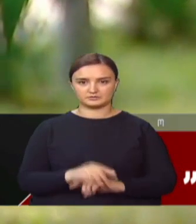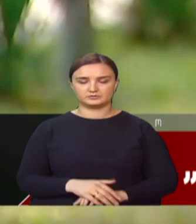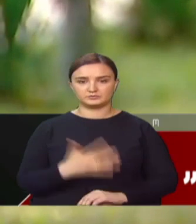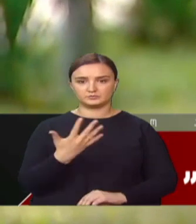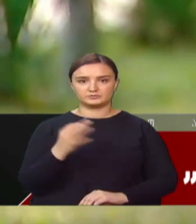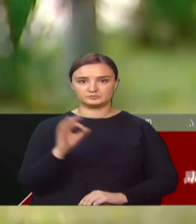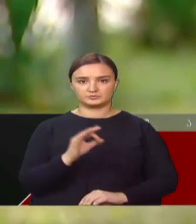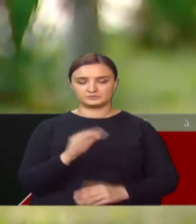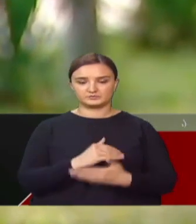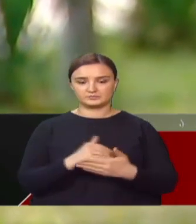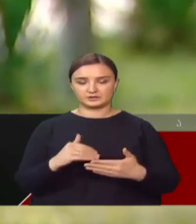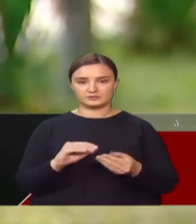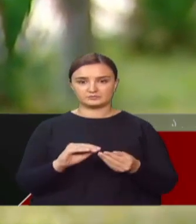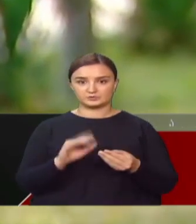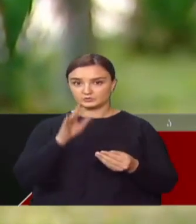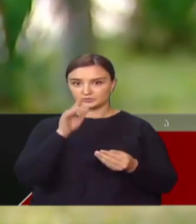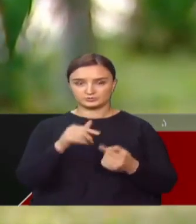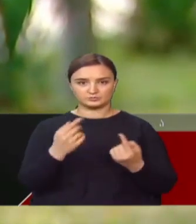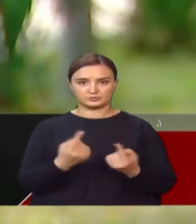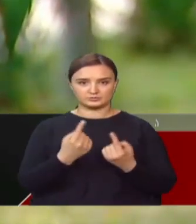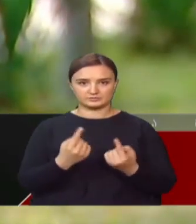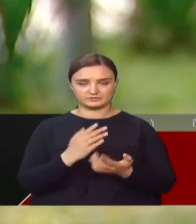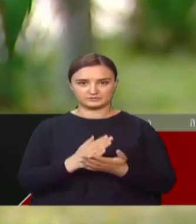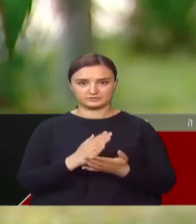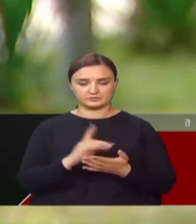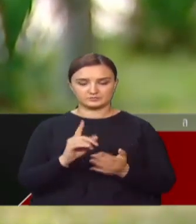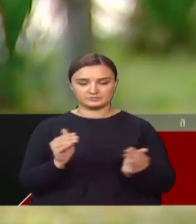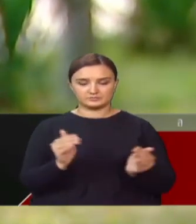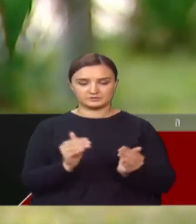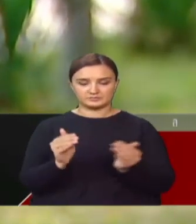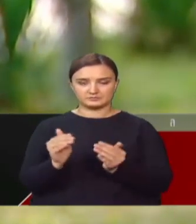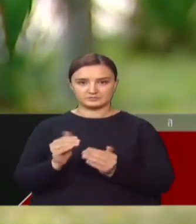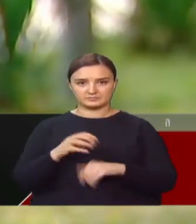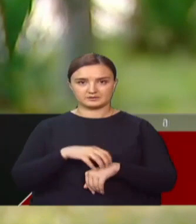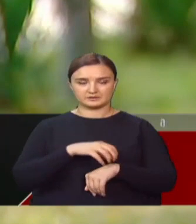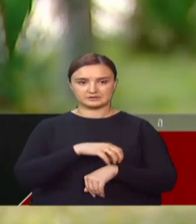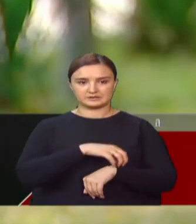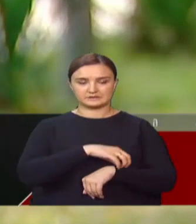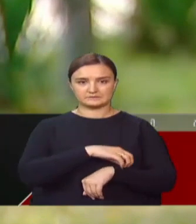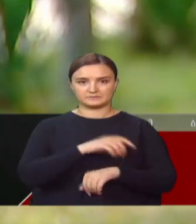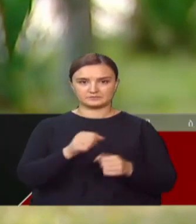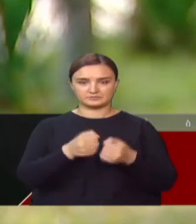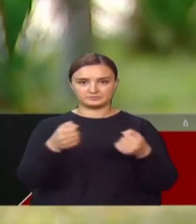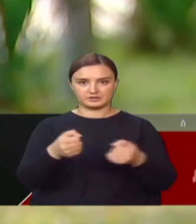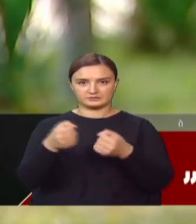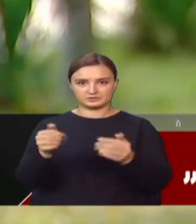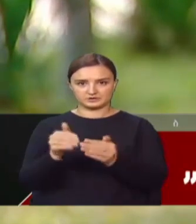5%-იანი ბარიერის პირობებში სრულიად ბუნებრივია, რომ პატარა პარტიების გამსხვილებას